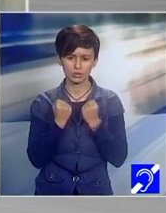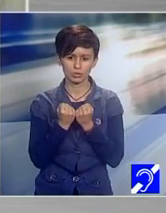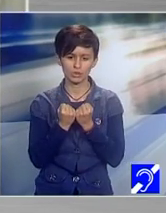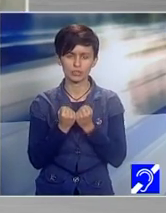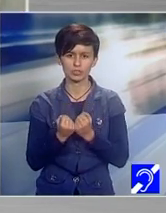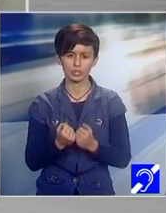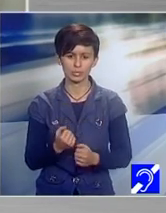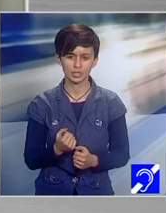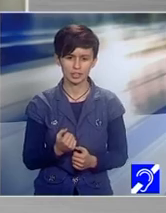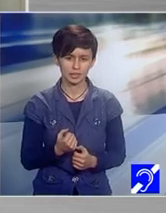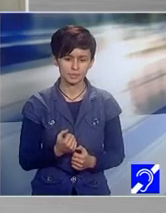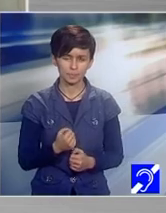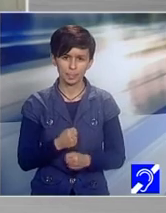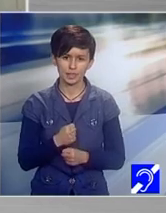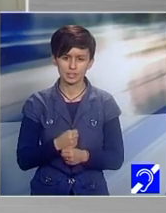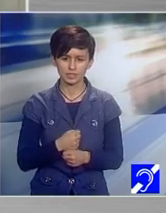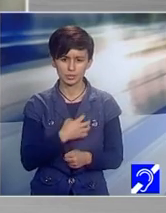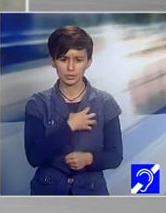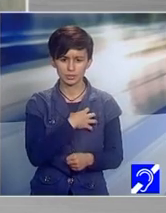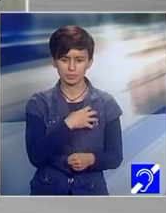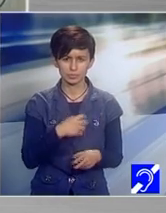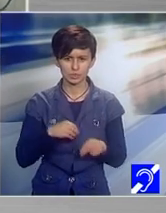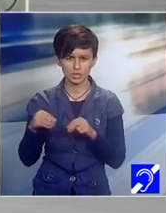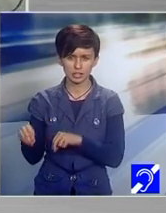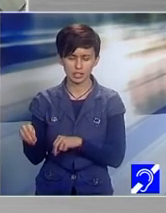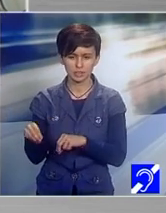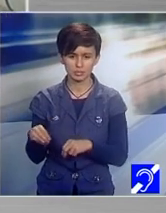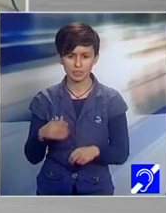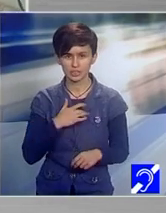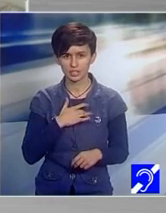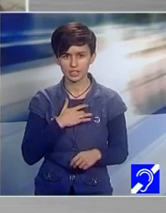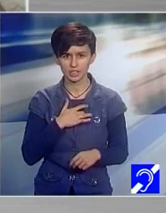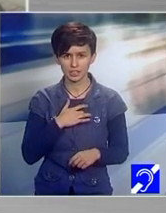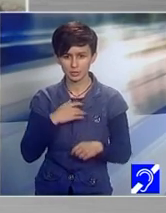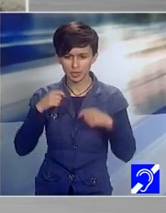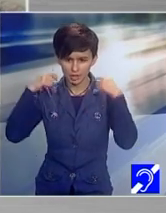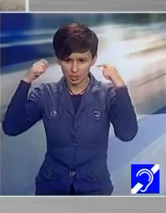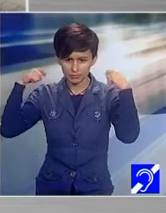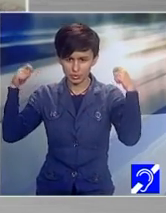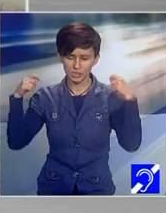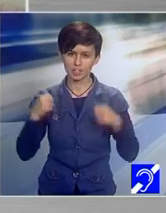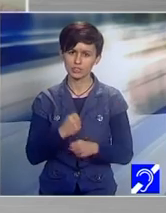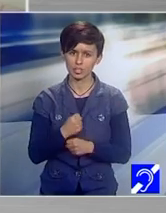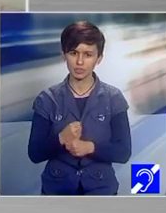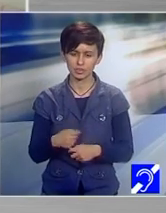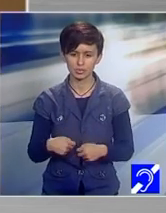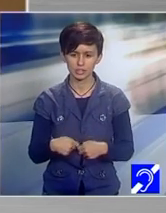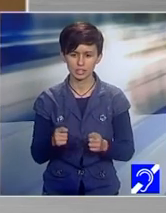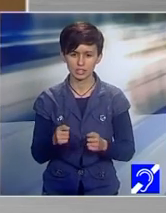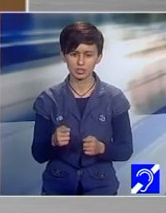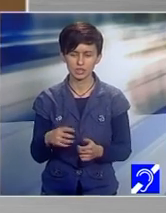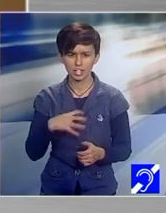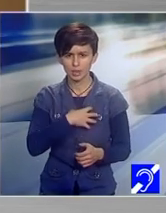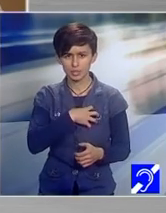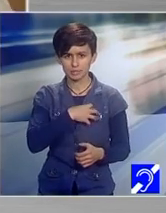cu profesorul Bârsan, am făcut un transplant de cord la oaie, de exemplu. Așa, și am făcut tot circuitul, am scos inima